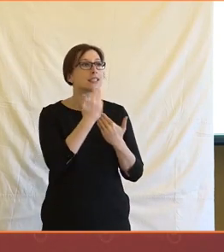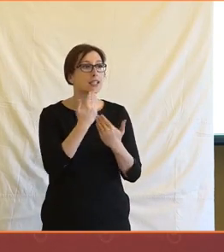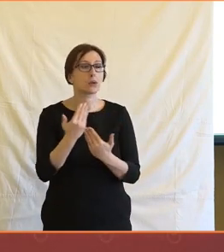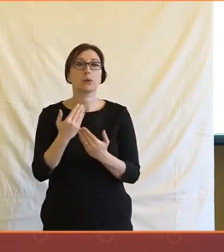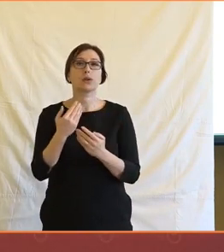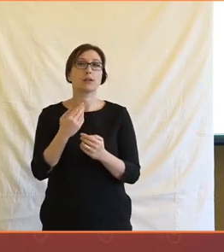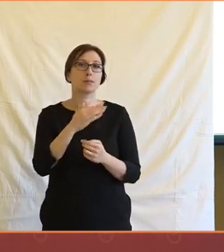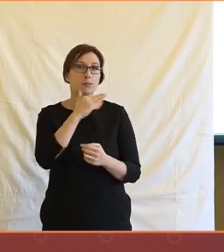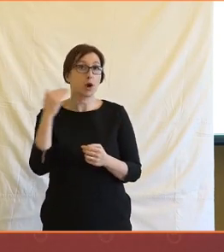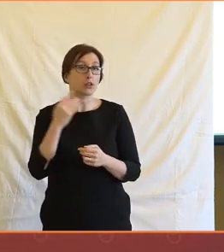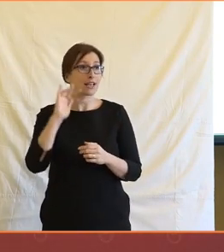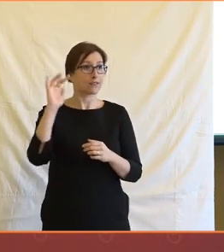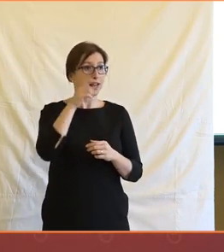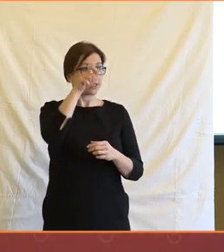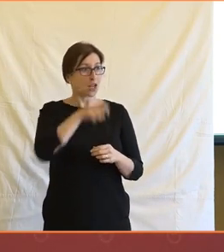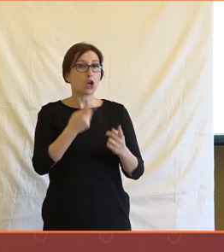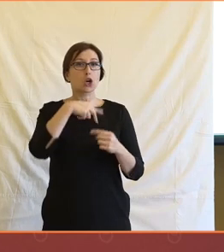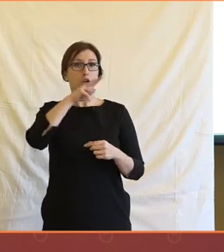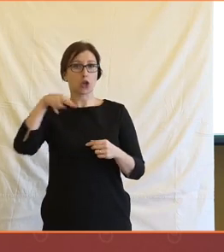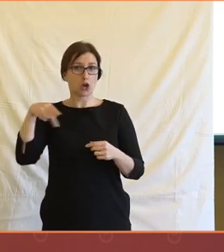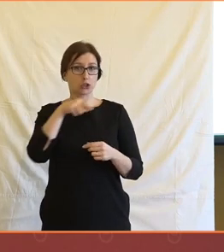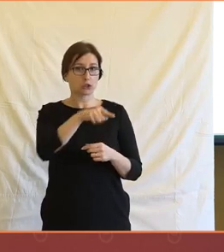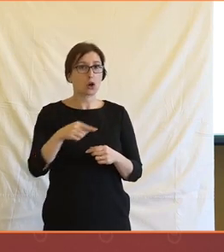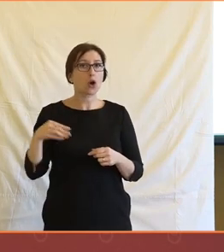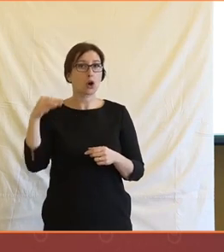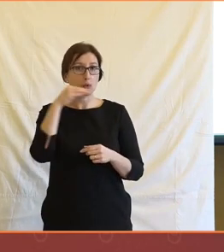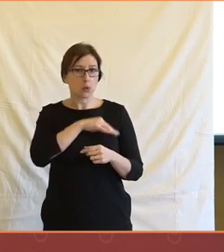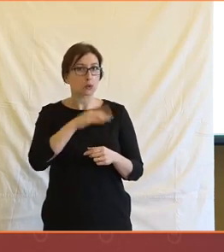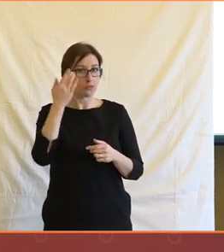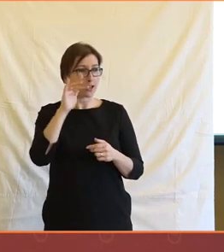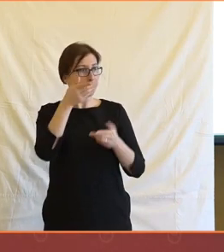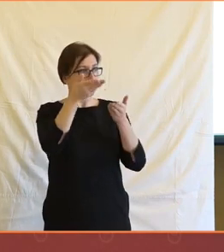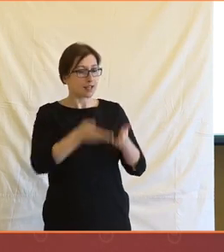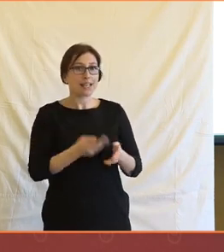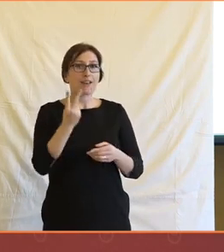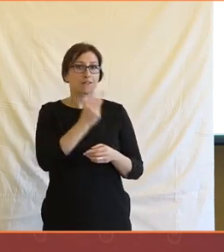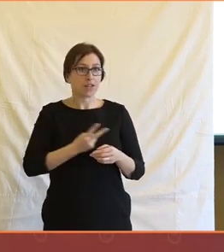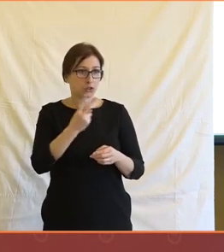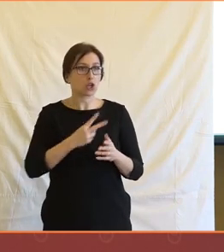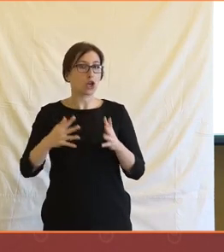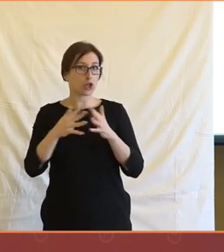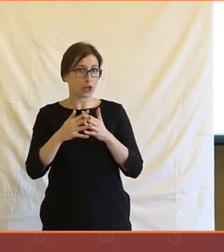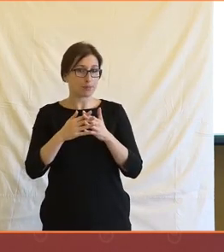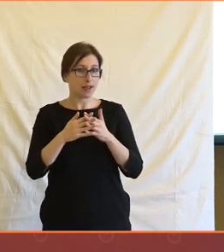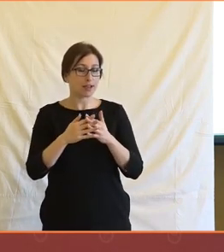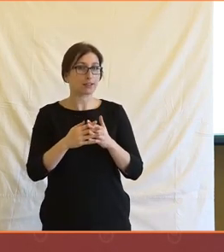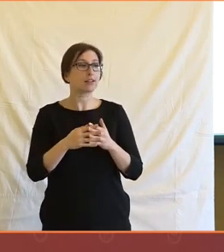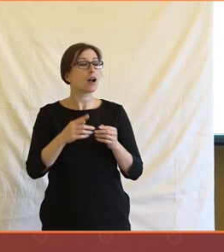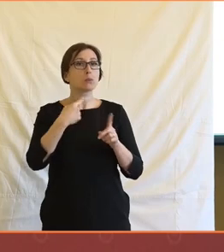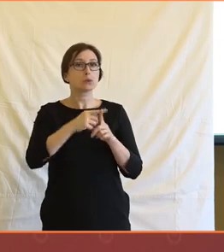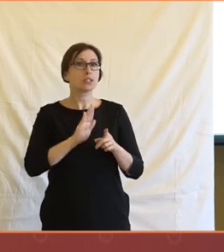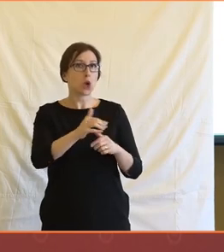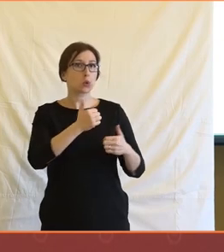i vyzvat velvyslance Norského království, pana jeho excelenci Viktora Konrada Denenberga a